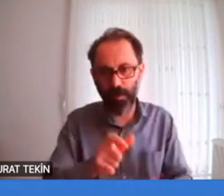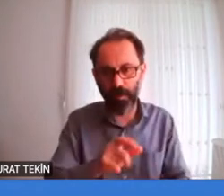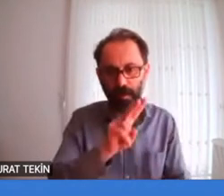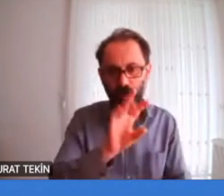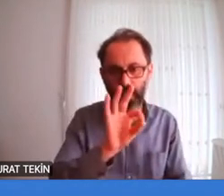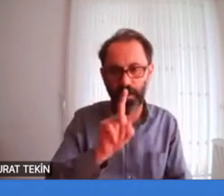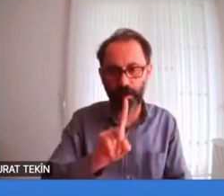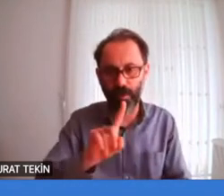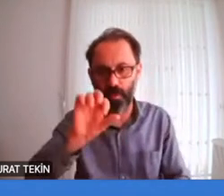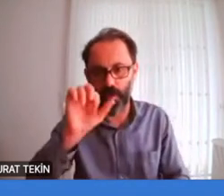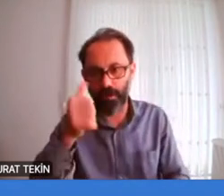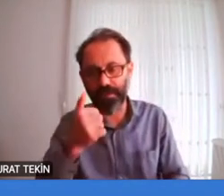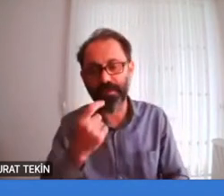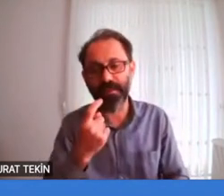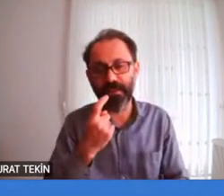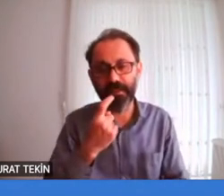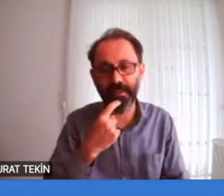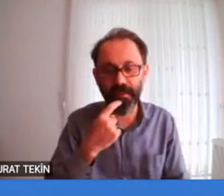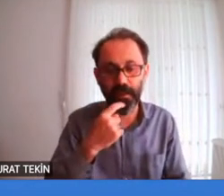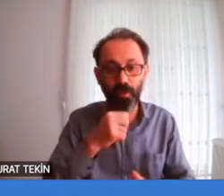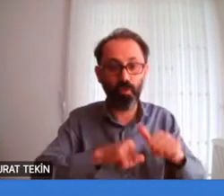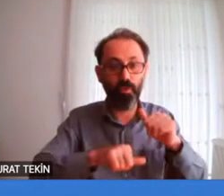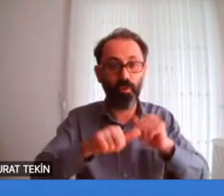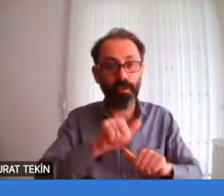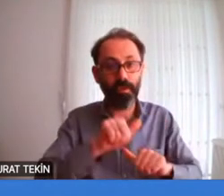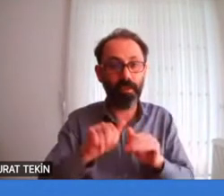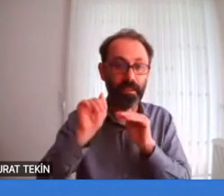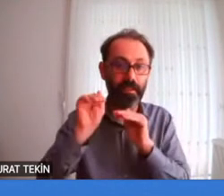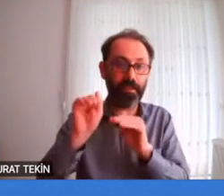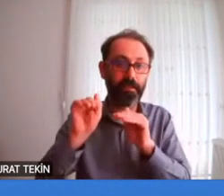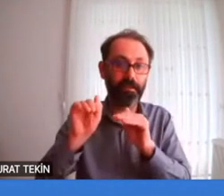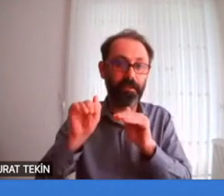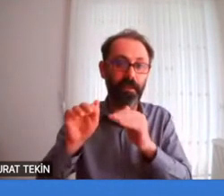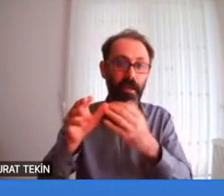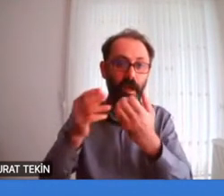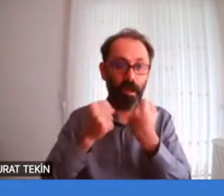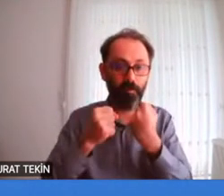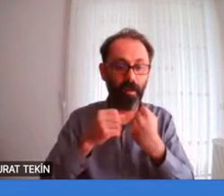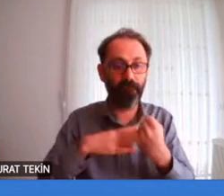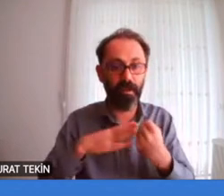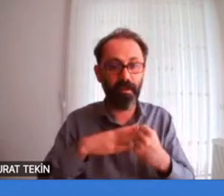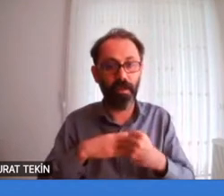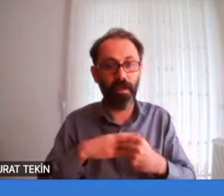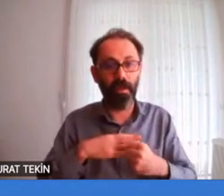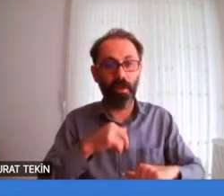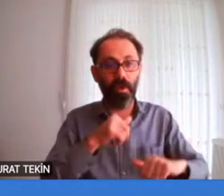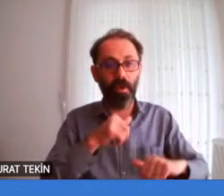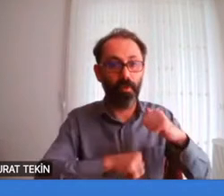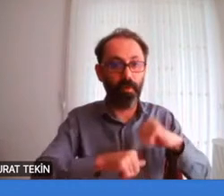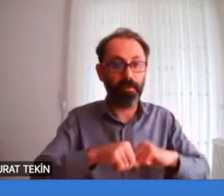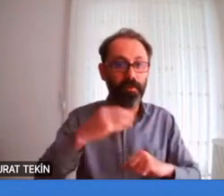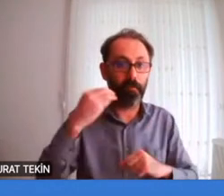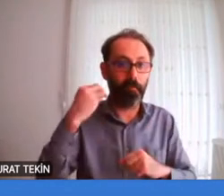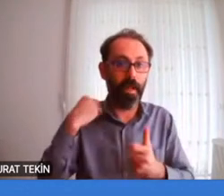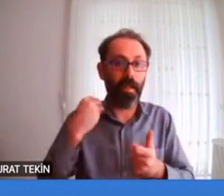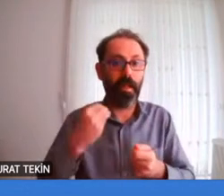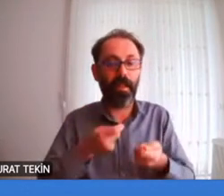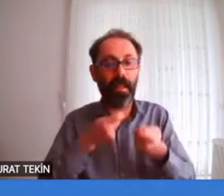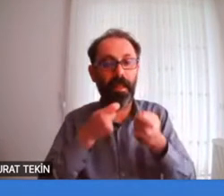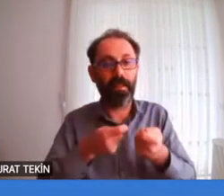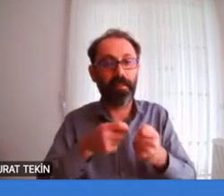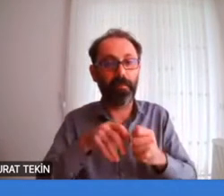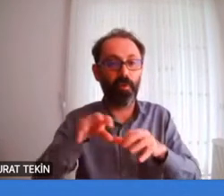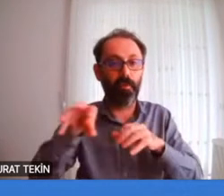seviyede tanıtamamışken üniversiteden 5 yıllardan mezun olan öğretmenlerle bu alanın